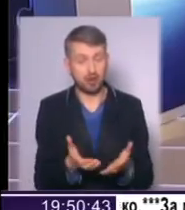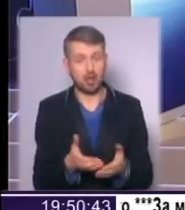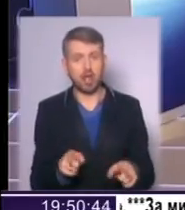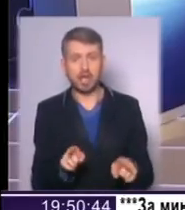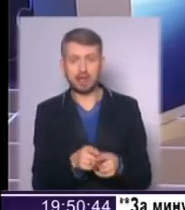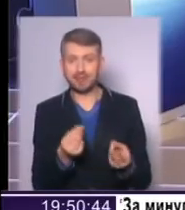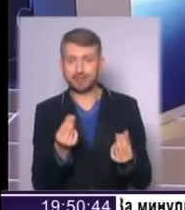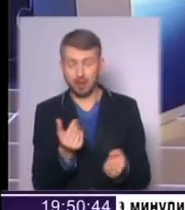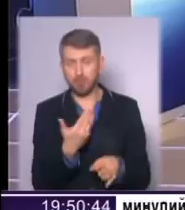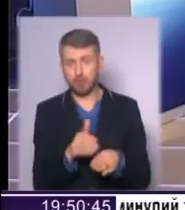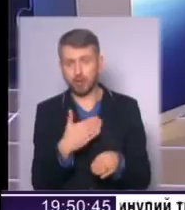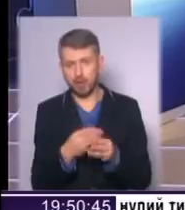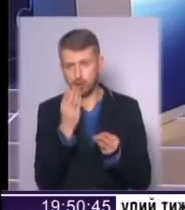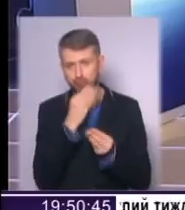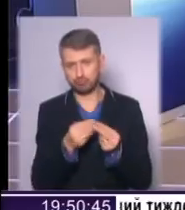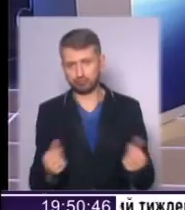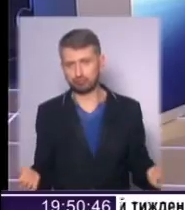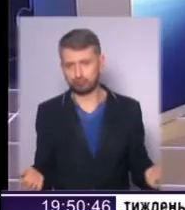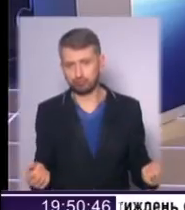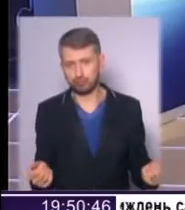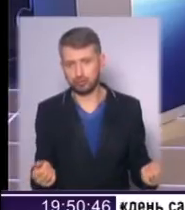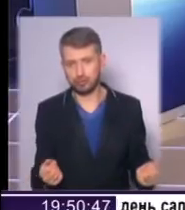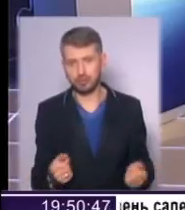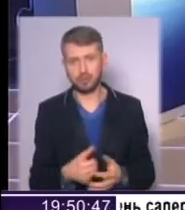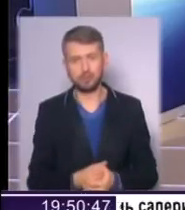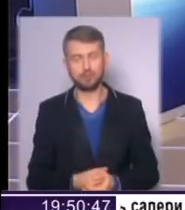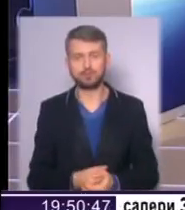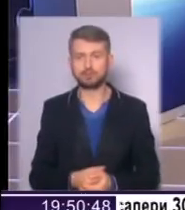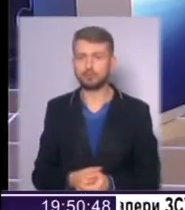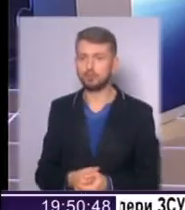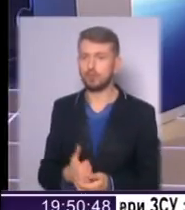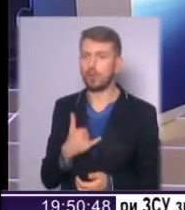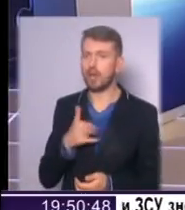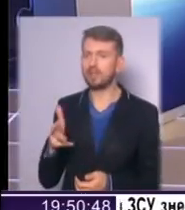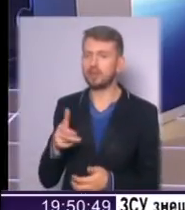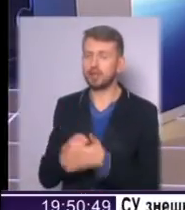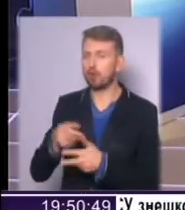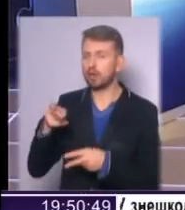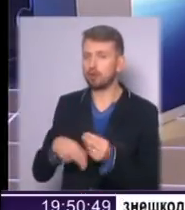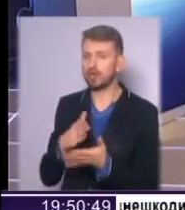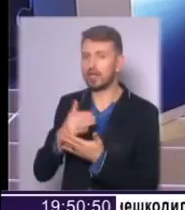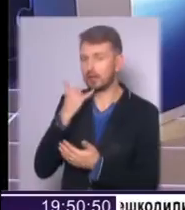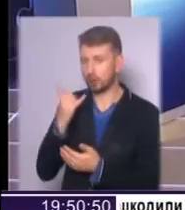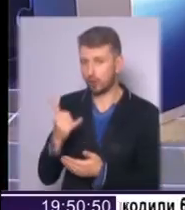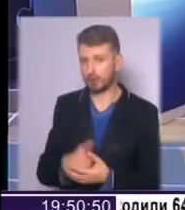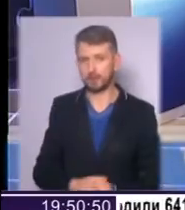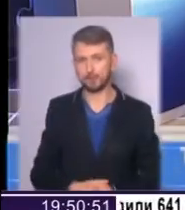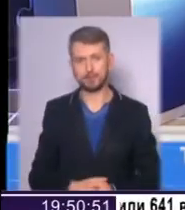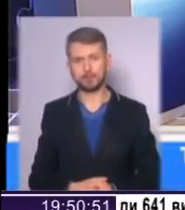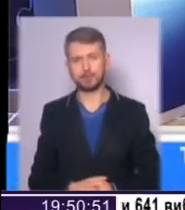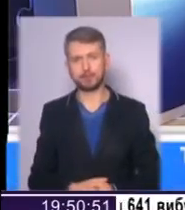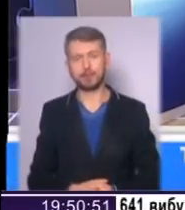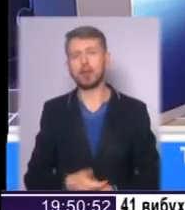інертно, потихеньку всі спливуть з українських банків. Три хвилинки до закінчення, є глядач. Прошу, будь ласка.